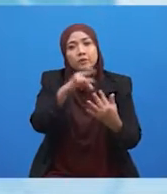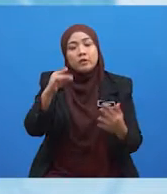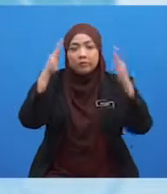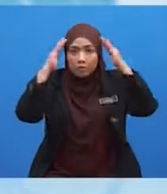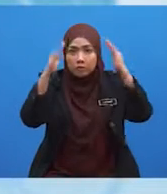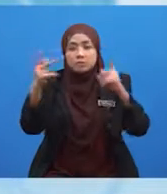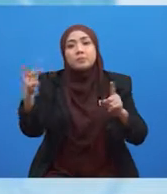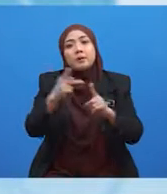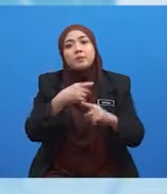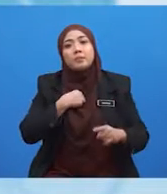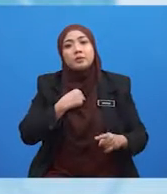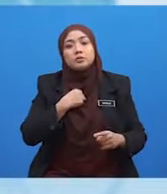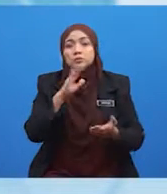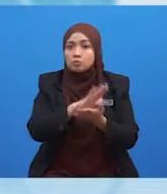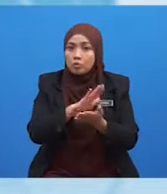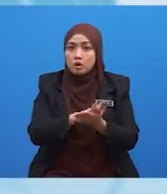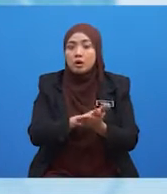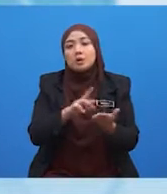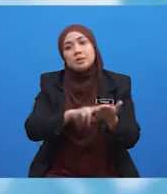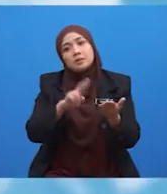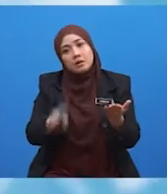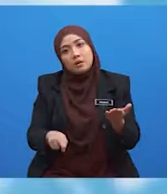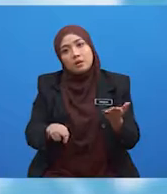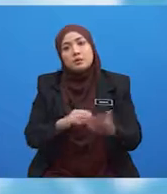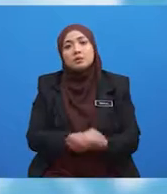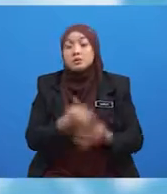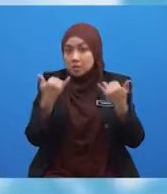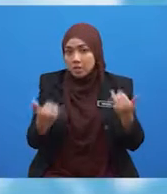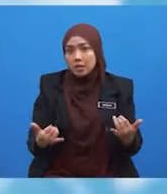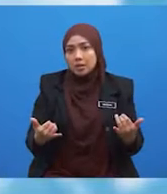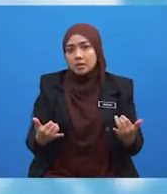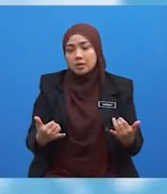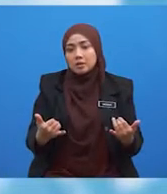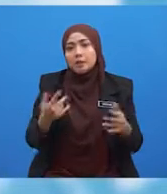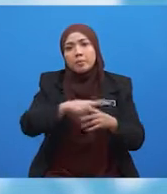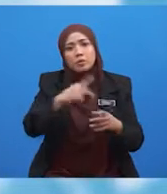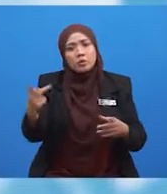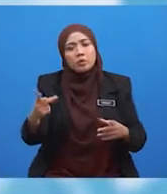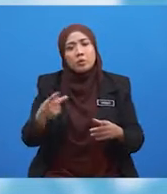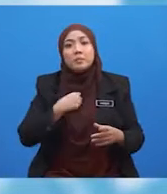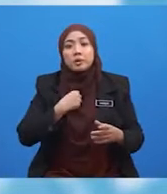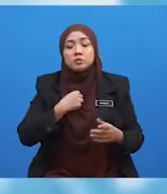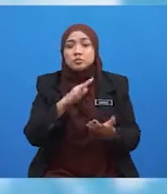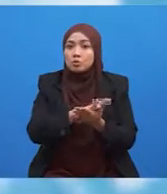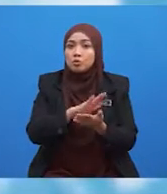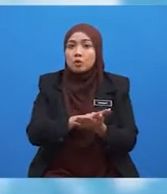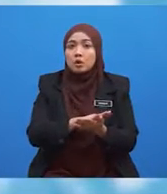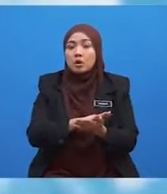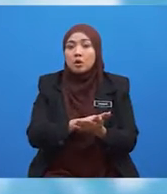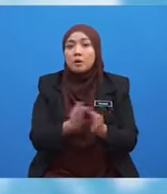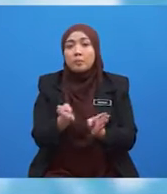kepada pakaian seragam sekolah rendah sekarang pengeluar pakaian seragam ah